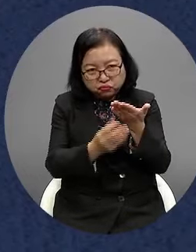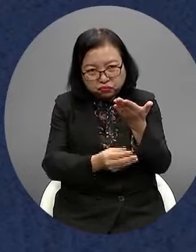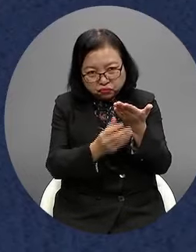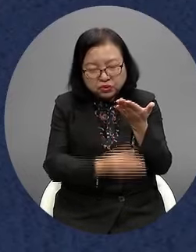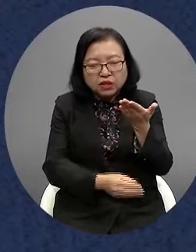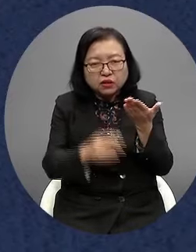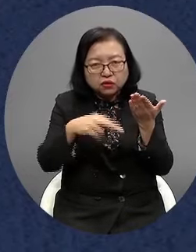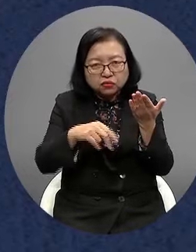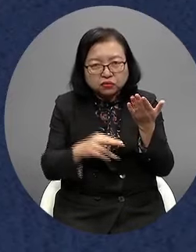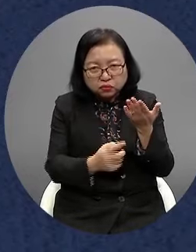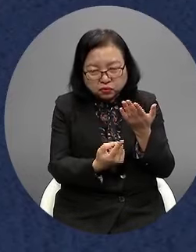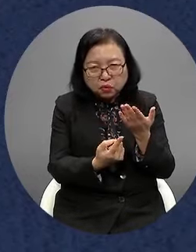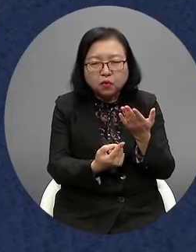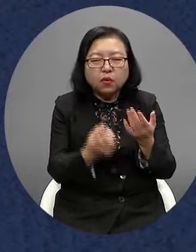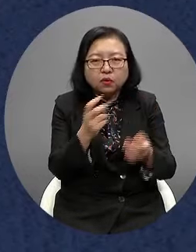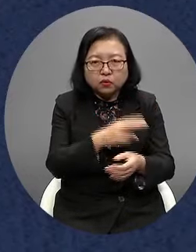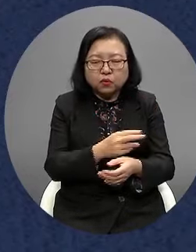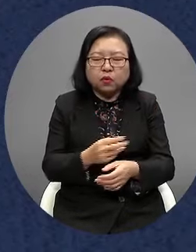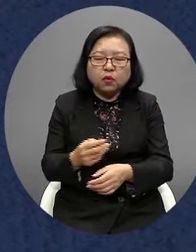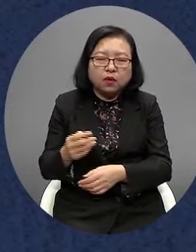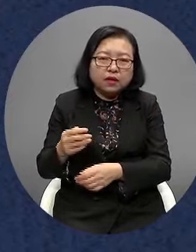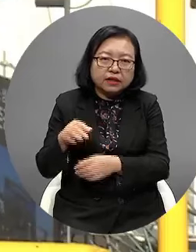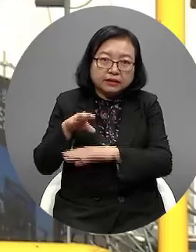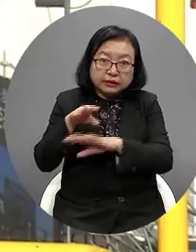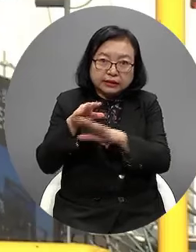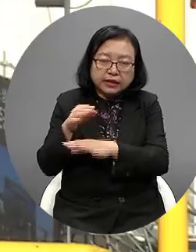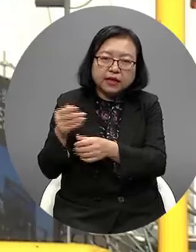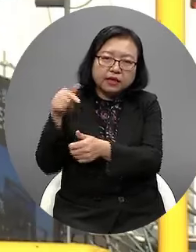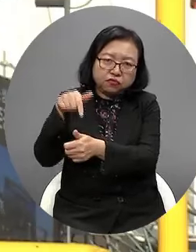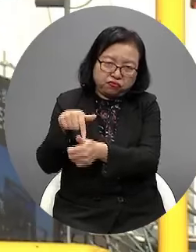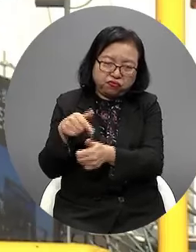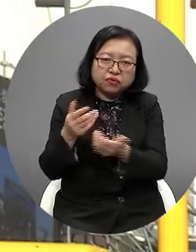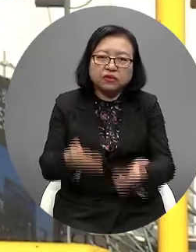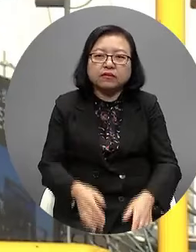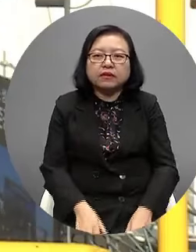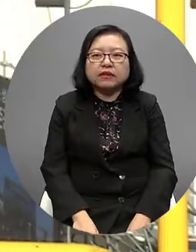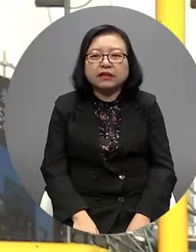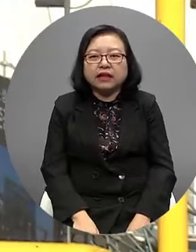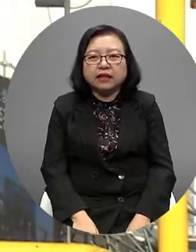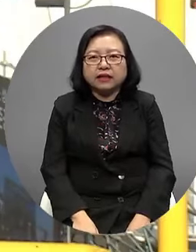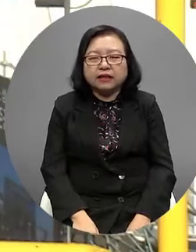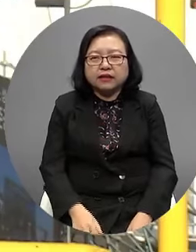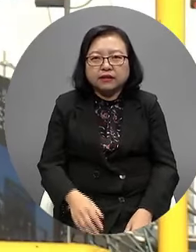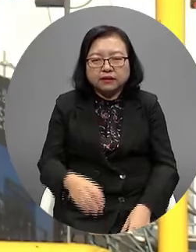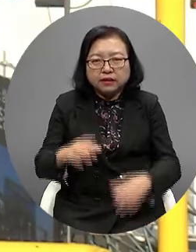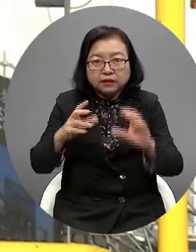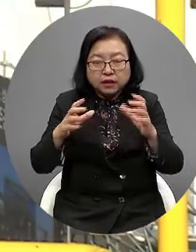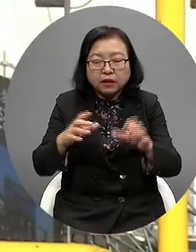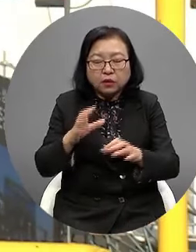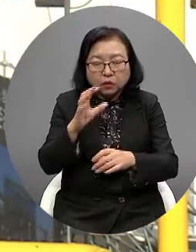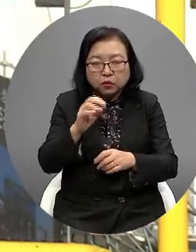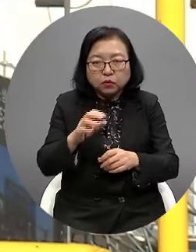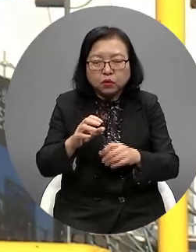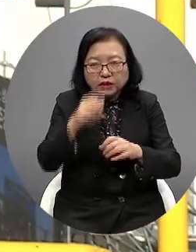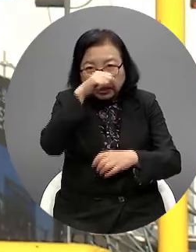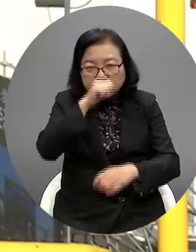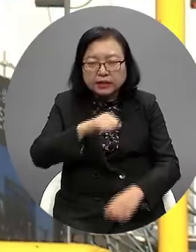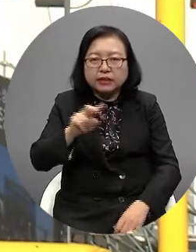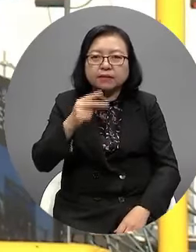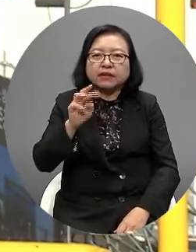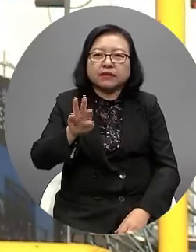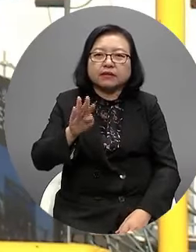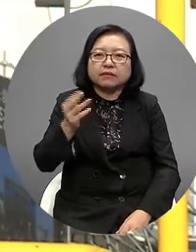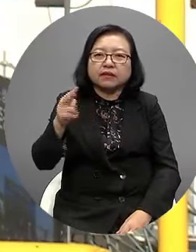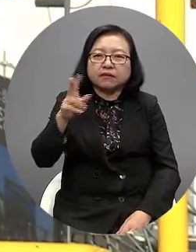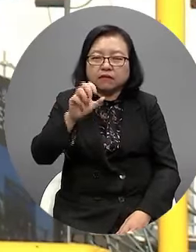거쳐 충전소를 통해 차량에 공급됩니다. 국도 시비 242억 원이 투입된 충주 실증단지에선